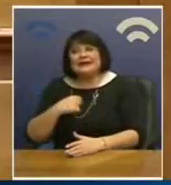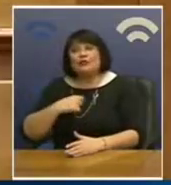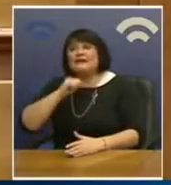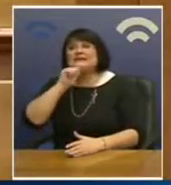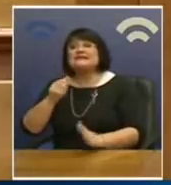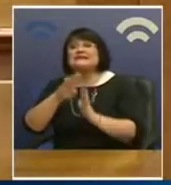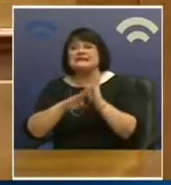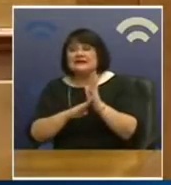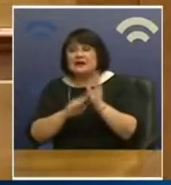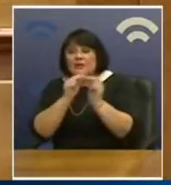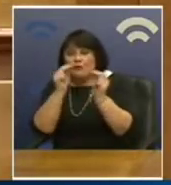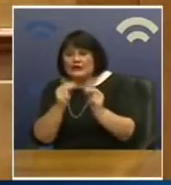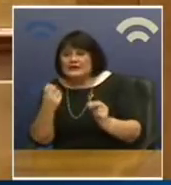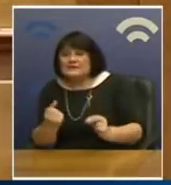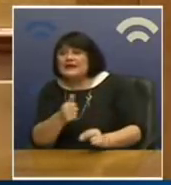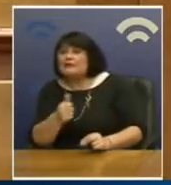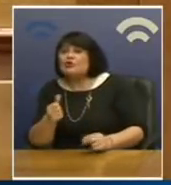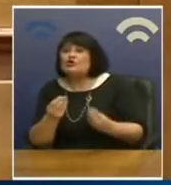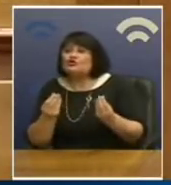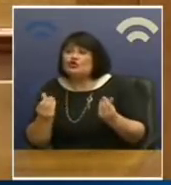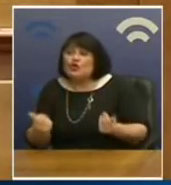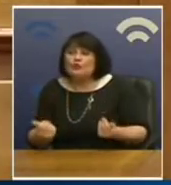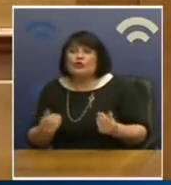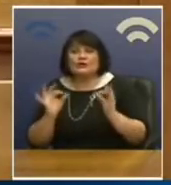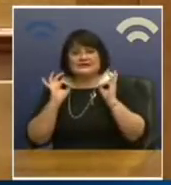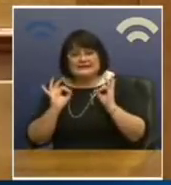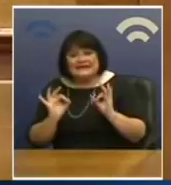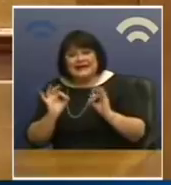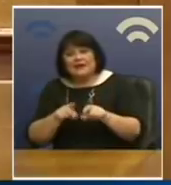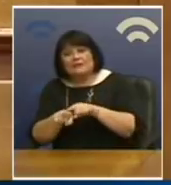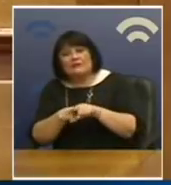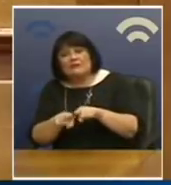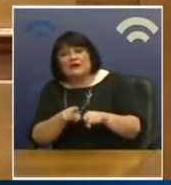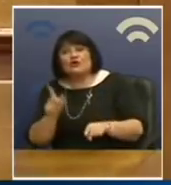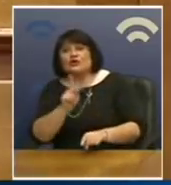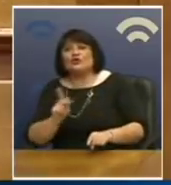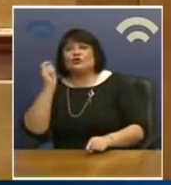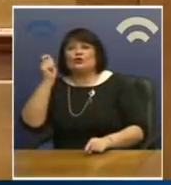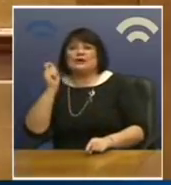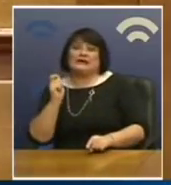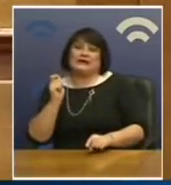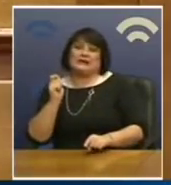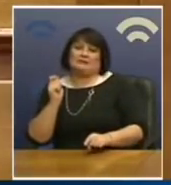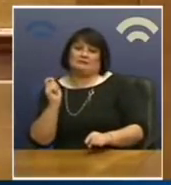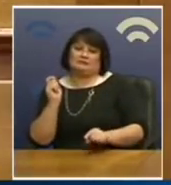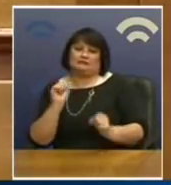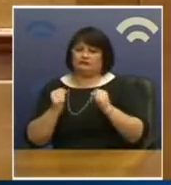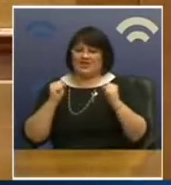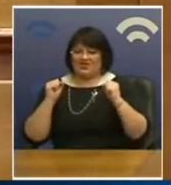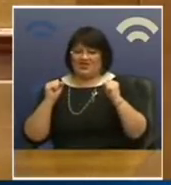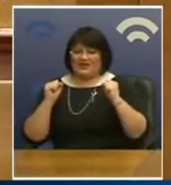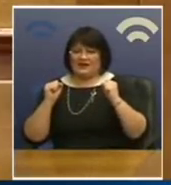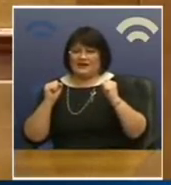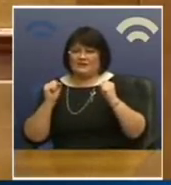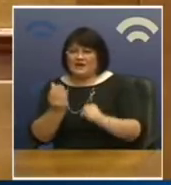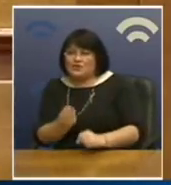αποδίδει πάντοτε έναν ορισμένο συσχετισμό κοινωνικοπολιτικών δυνάμεων, τον οποίο δεν μπορούμε να